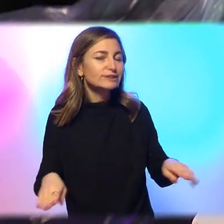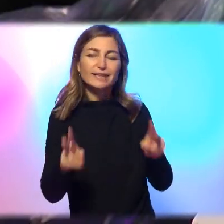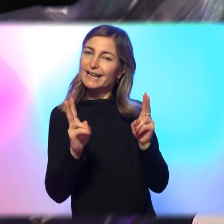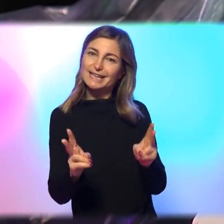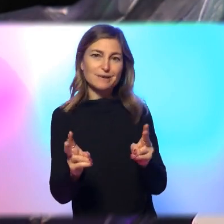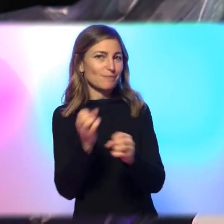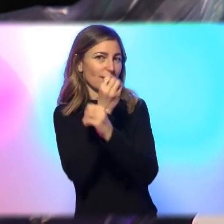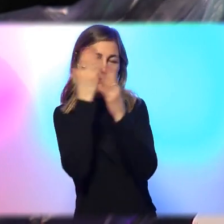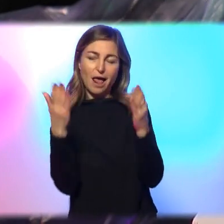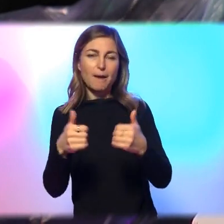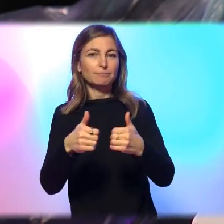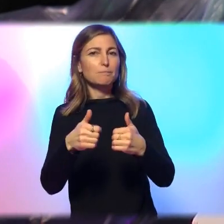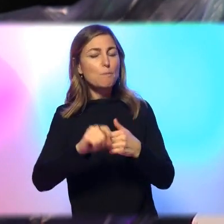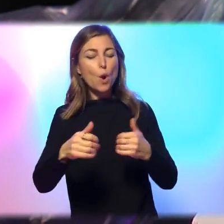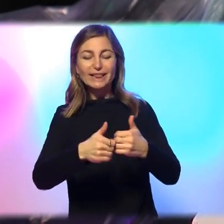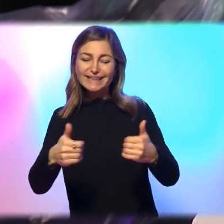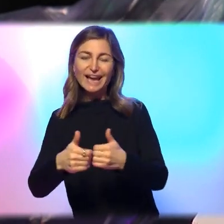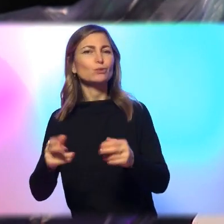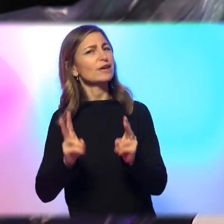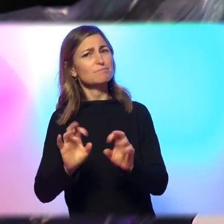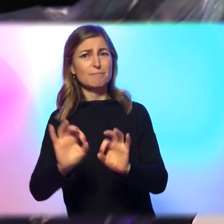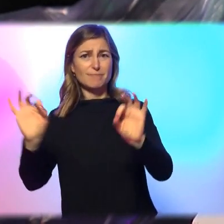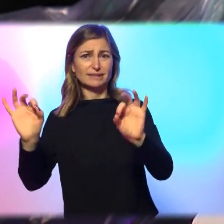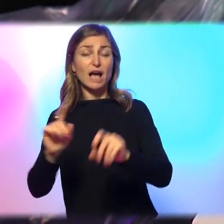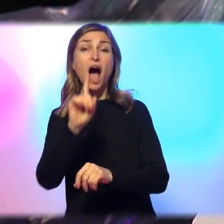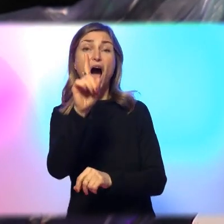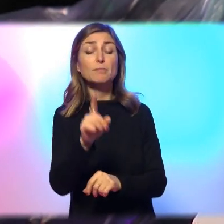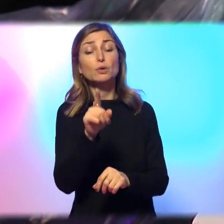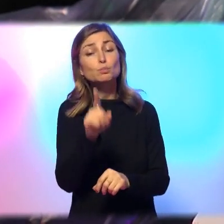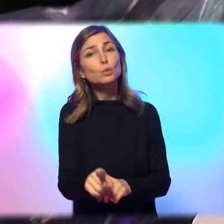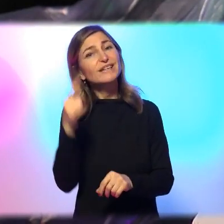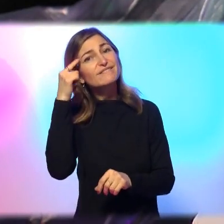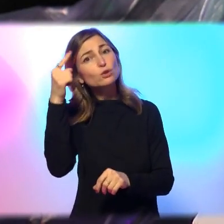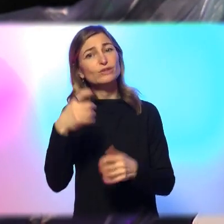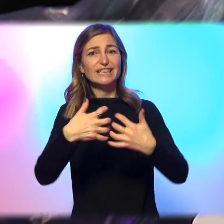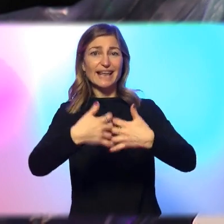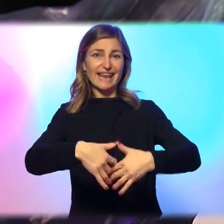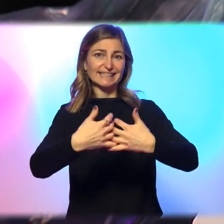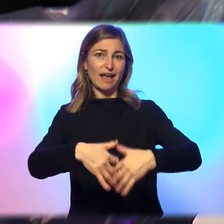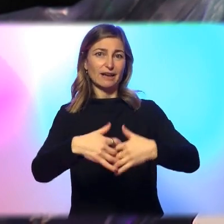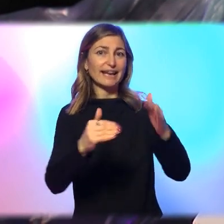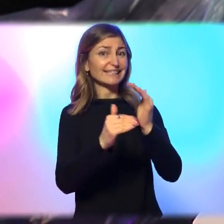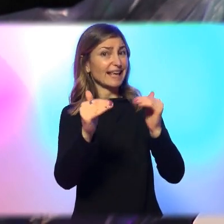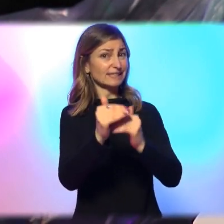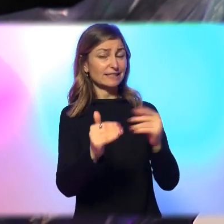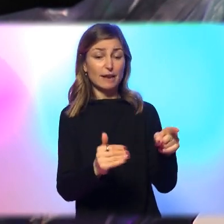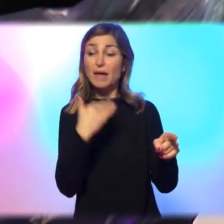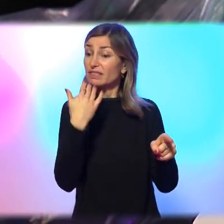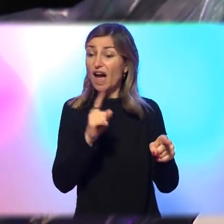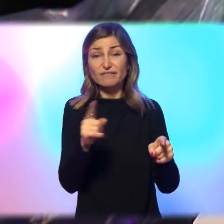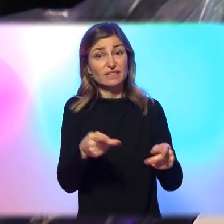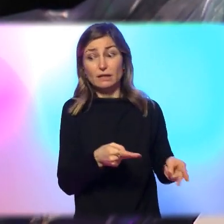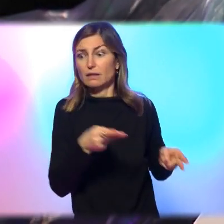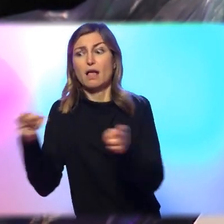das natürlich immer so sehen, dass Mülltrennung besser ist. Aber dann muss natürlich auch ein Recycling-System dahinter stehen. Möglichst